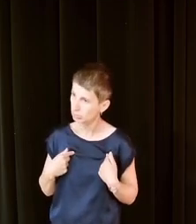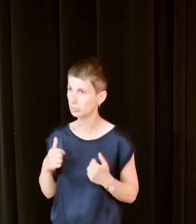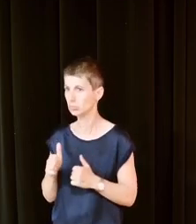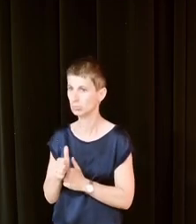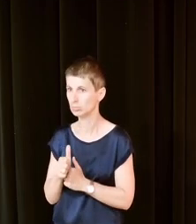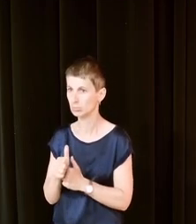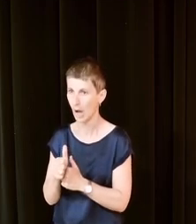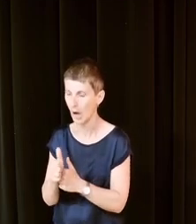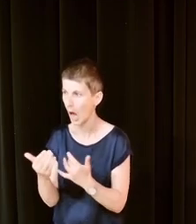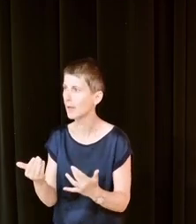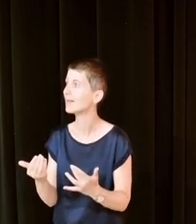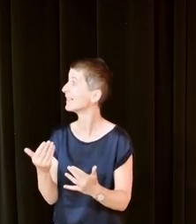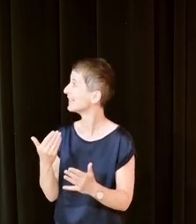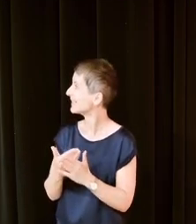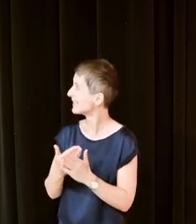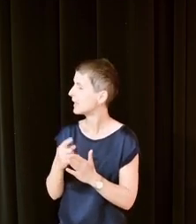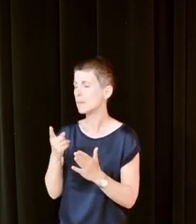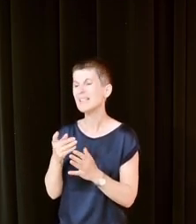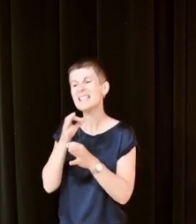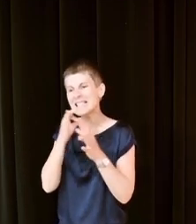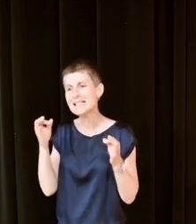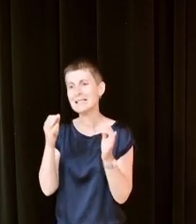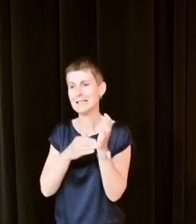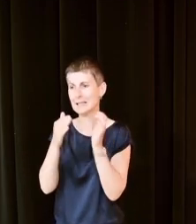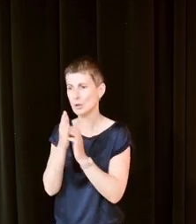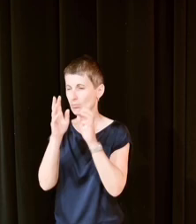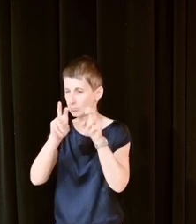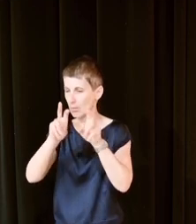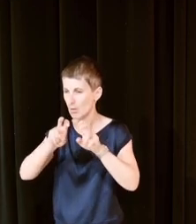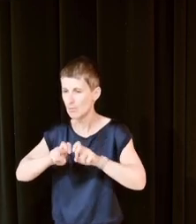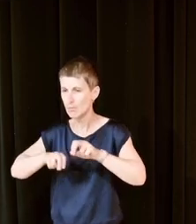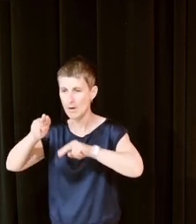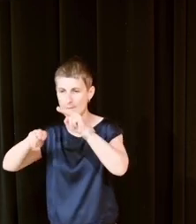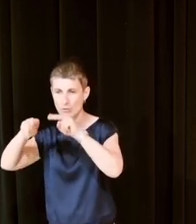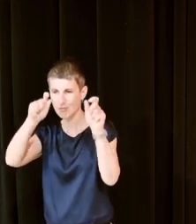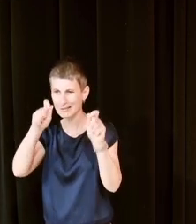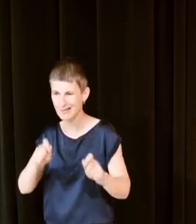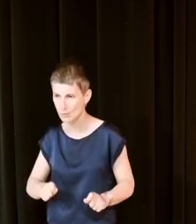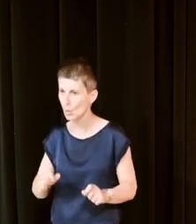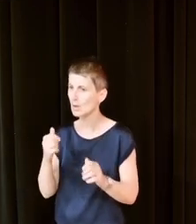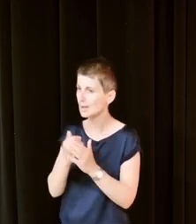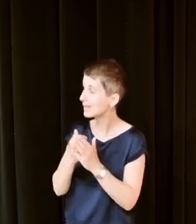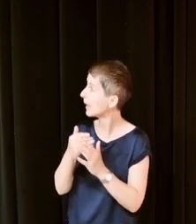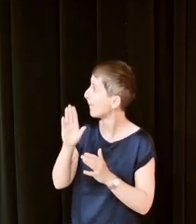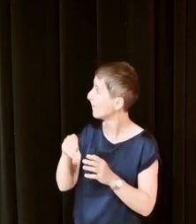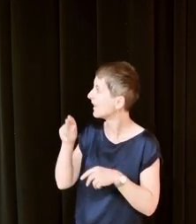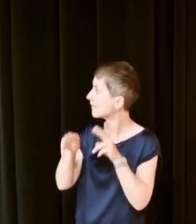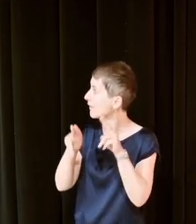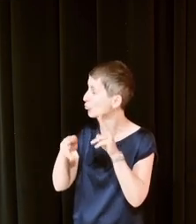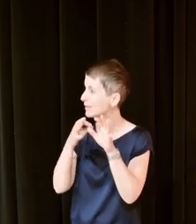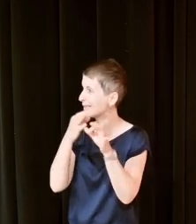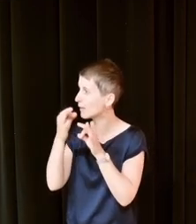Und Dyer hat eben das systematisch untersucht mit ganz unterschiedlichen Studien, alle qualitativ, alle befragend, alle wirklich